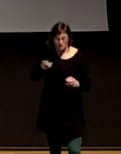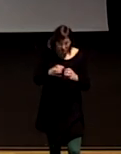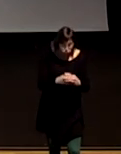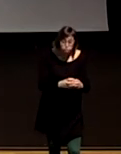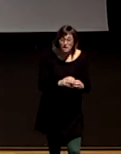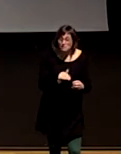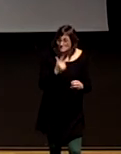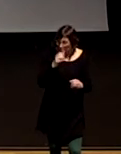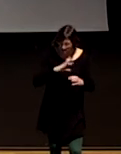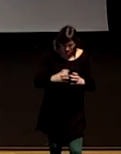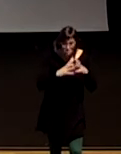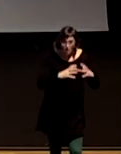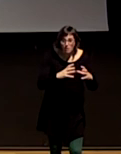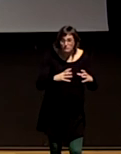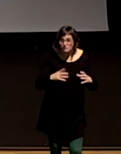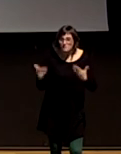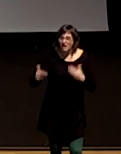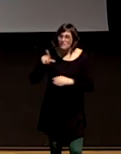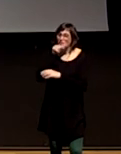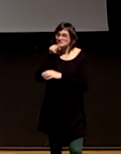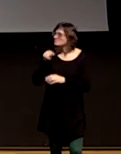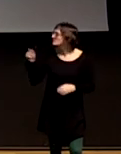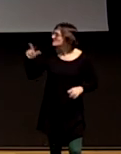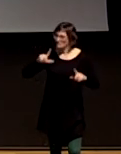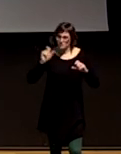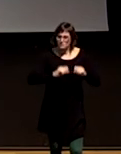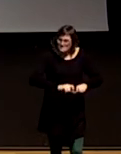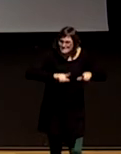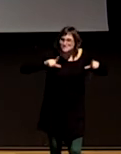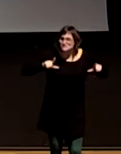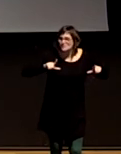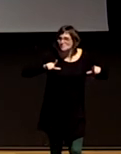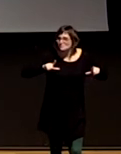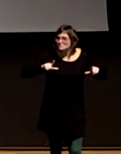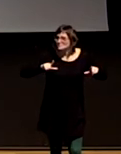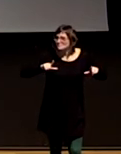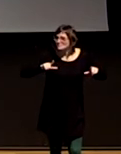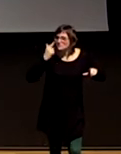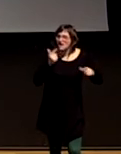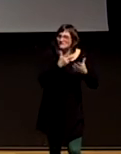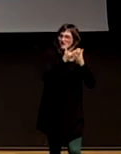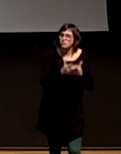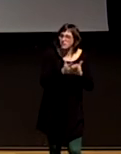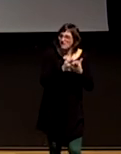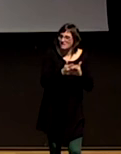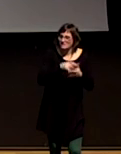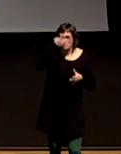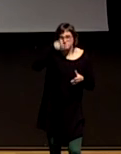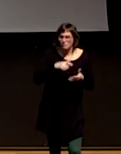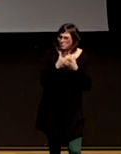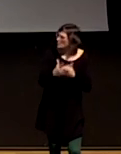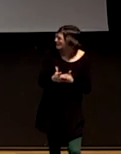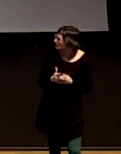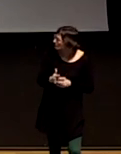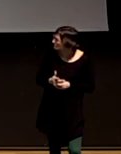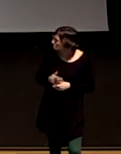aurait dit qu'elle est énorme par rapport à 1 sur la photo de la pelote y avait pas l'oiseau à côté de toi dans la planche à côté n'est pas le poids